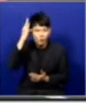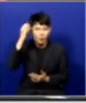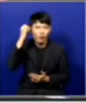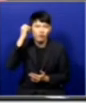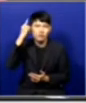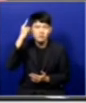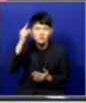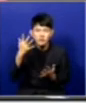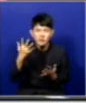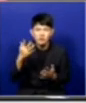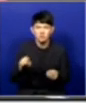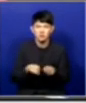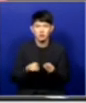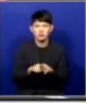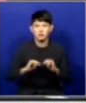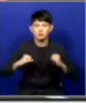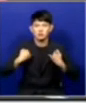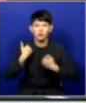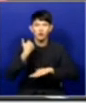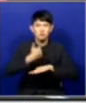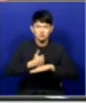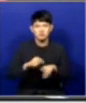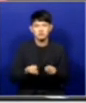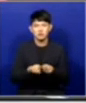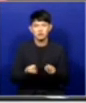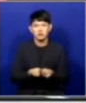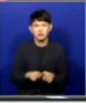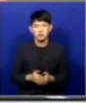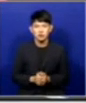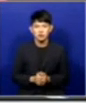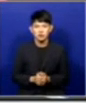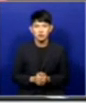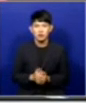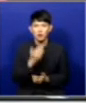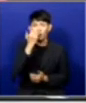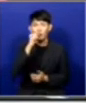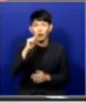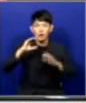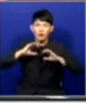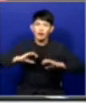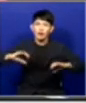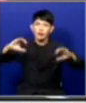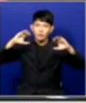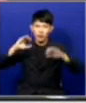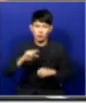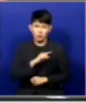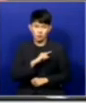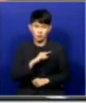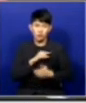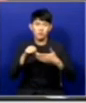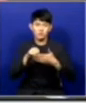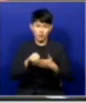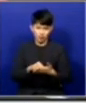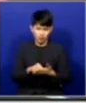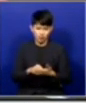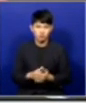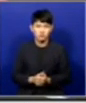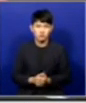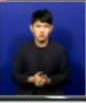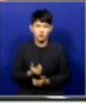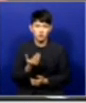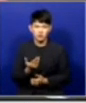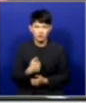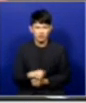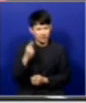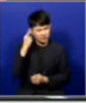วกันอันนี้มันเป็นโจทย์ที่รัฐบาลจะต้องไปแก้ท่านจะตั้งสมการมาอย่างไ